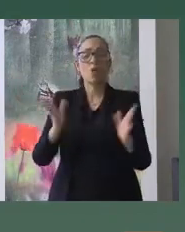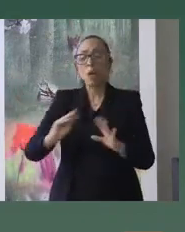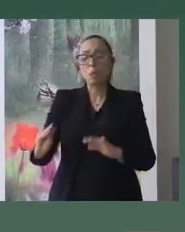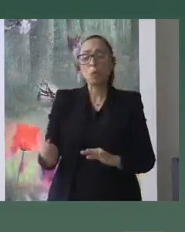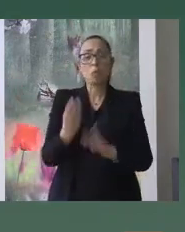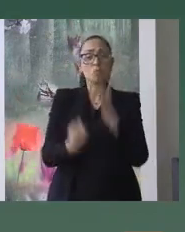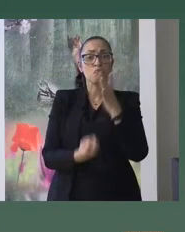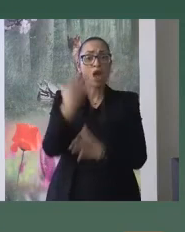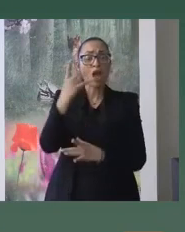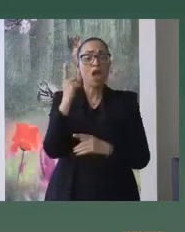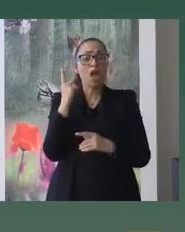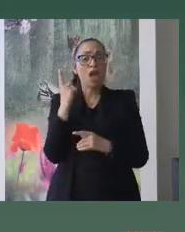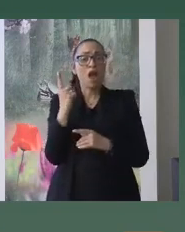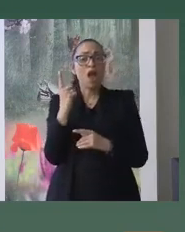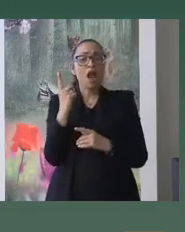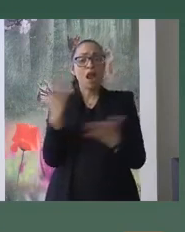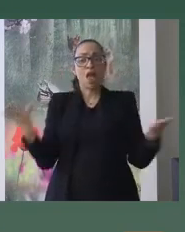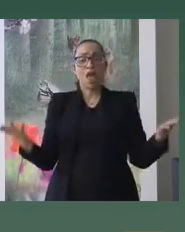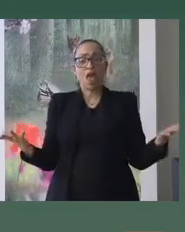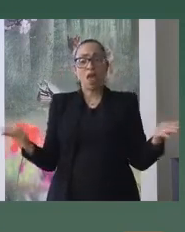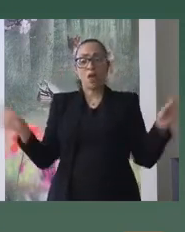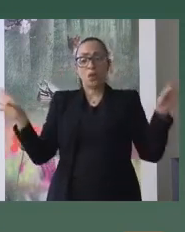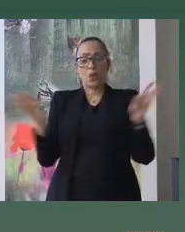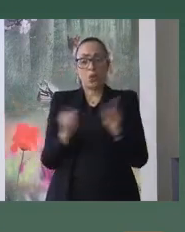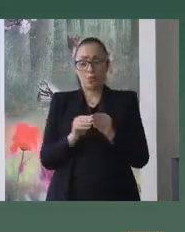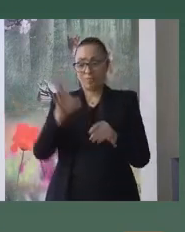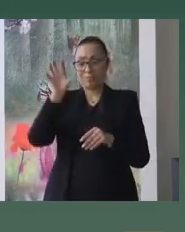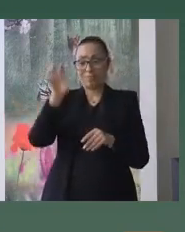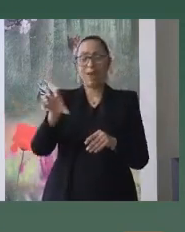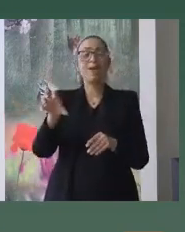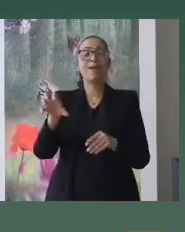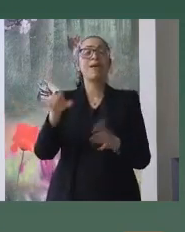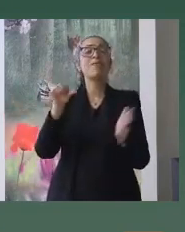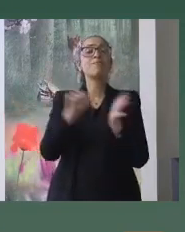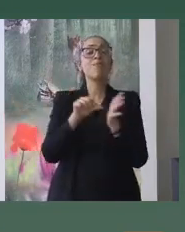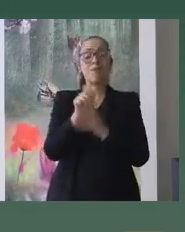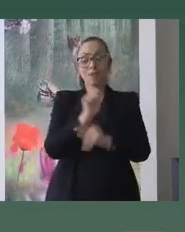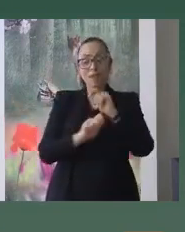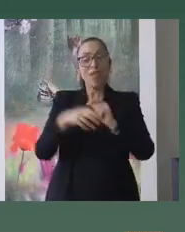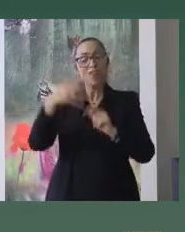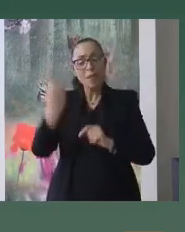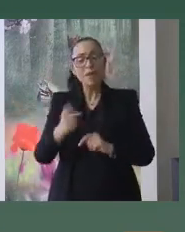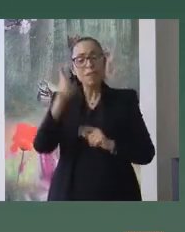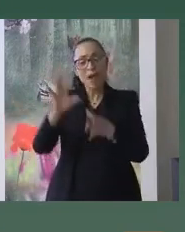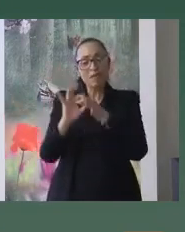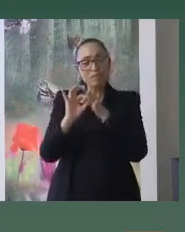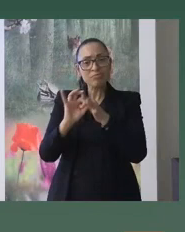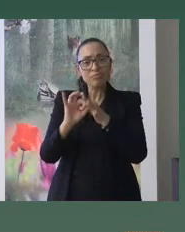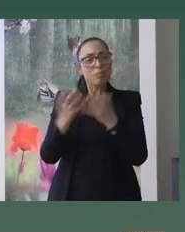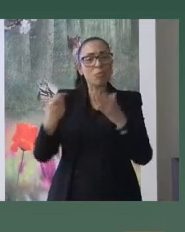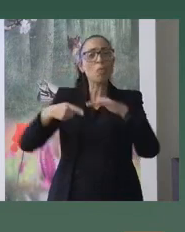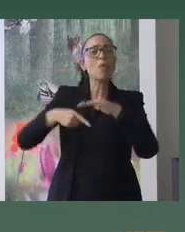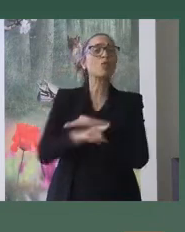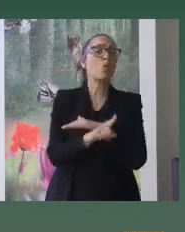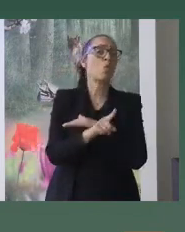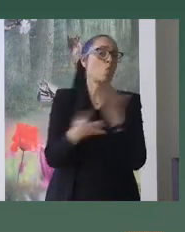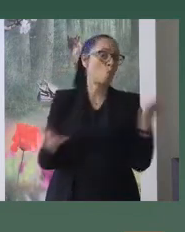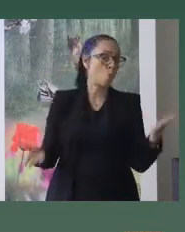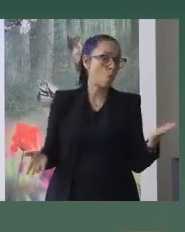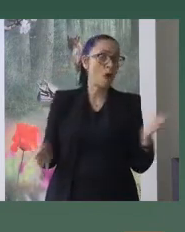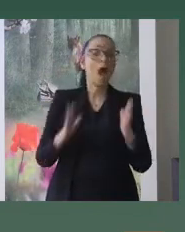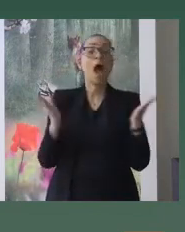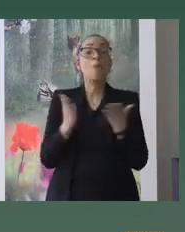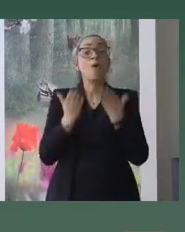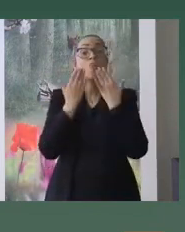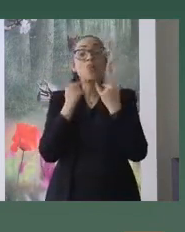προκύπτει μια νέα έκταση της πόλης, αυτή που σας έδειξα πριν, θα έπρεπε να υπάρχει μια σύνδεση με το μετρό. Και αν δεν